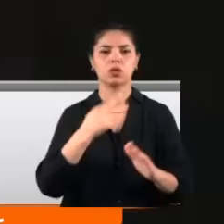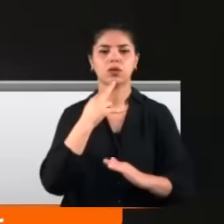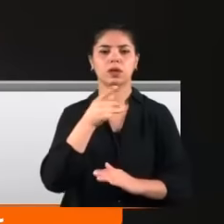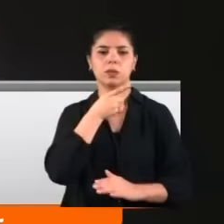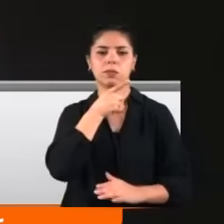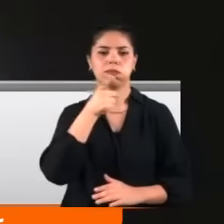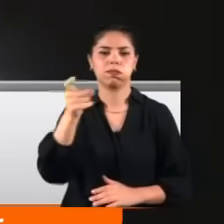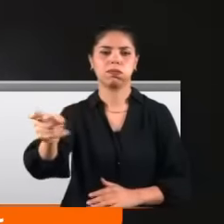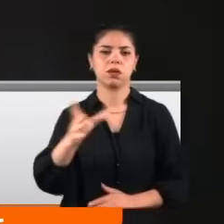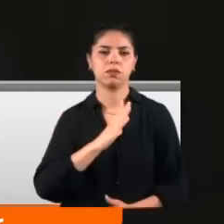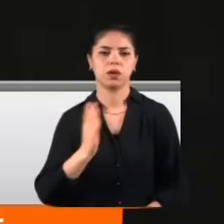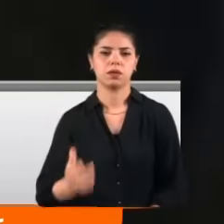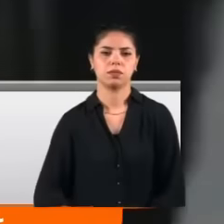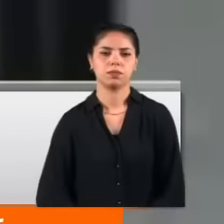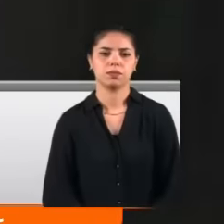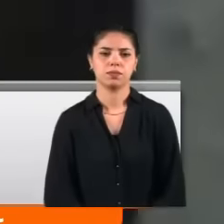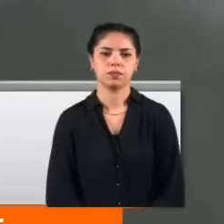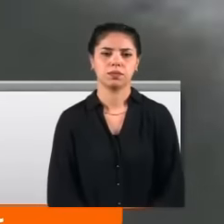yağdırdı.